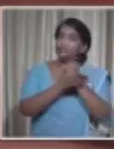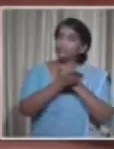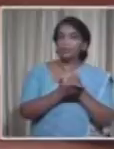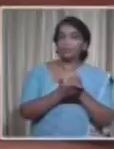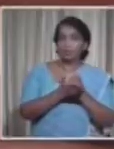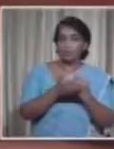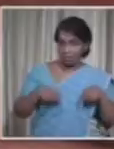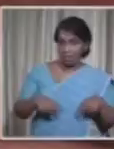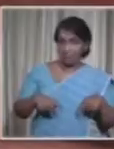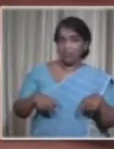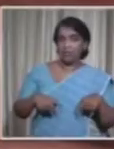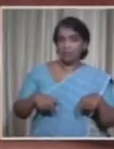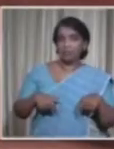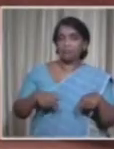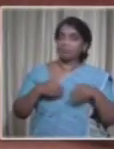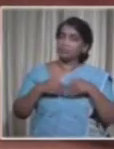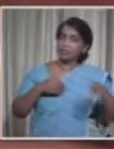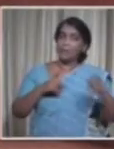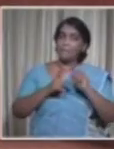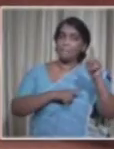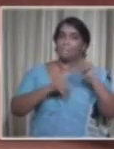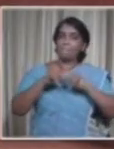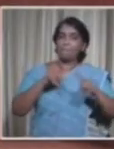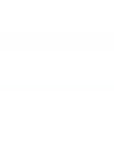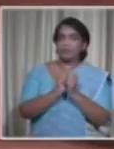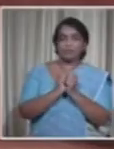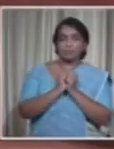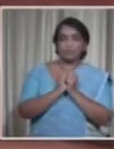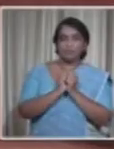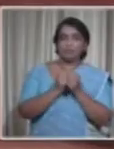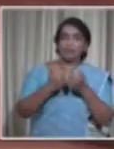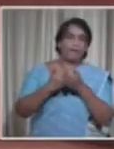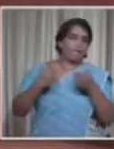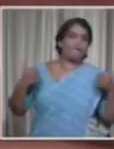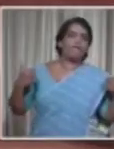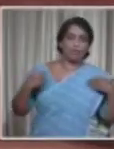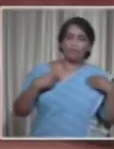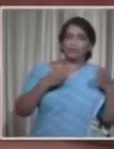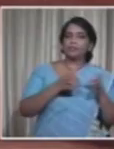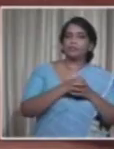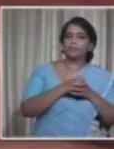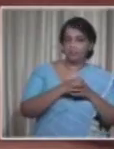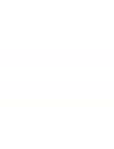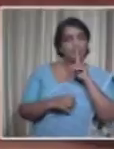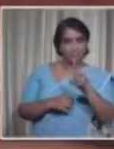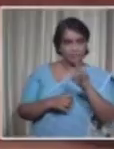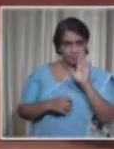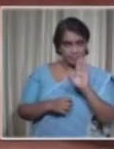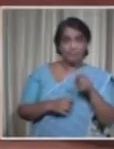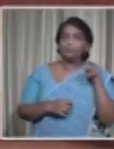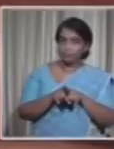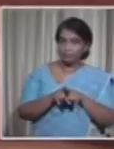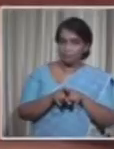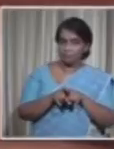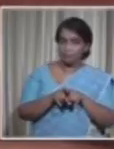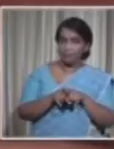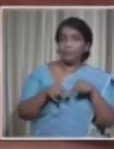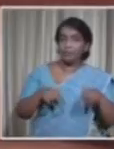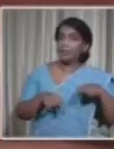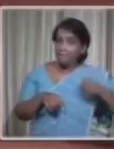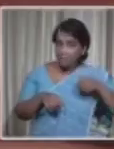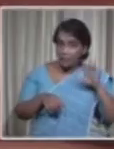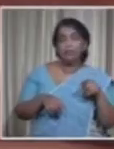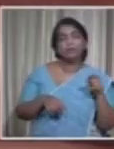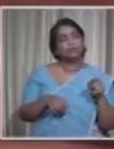මන්ත්‍රීවරු අපි අද සිට පාර්ලිමේන්තුවේ කටයුතු කරන්නේ ස්වාධීන කණ්ඩායමක් බව ප්‍රකාශ කරන්නට ඕන. ඒ අනුව අපි ප්‍රධාන